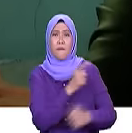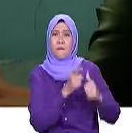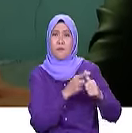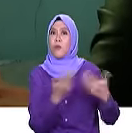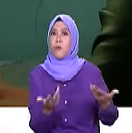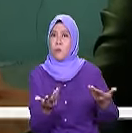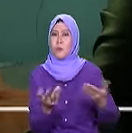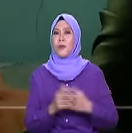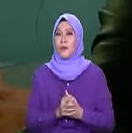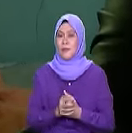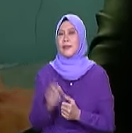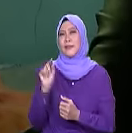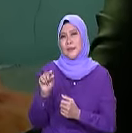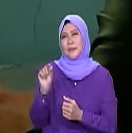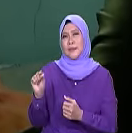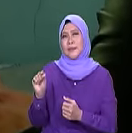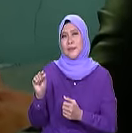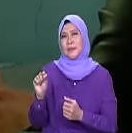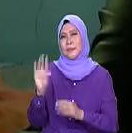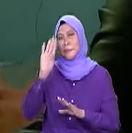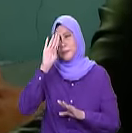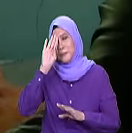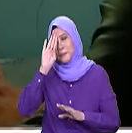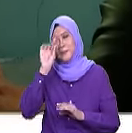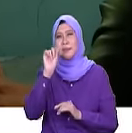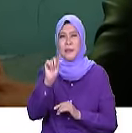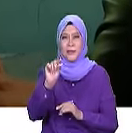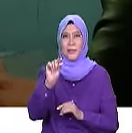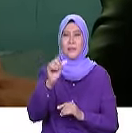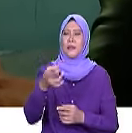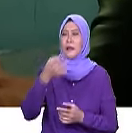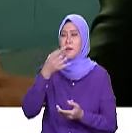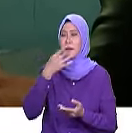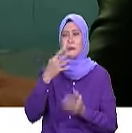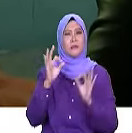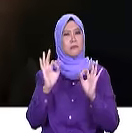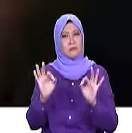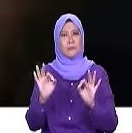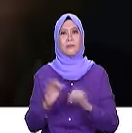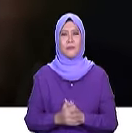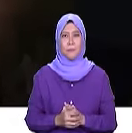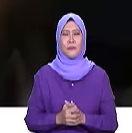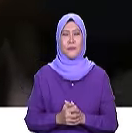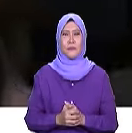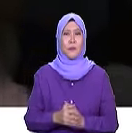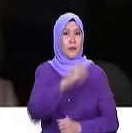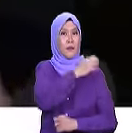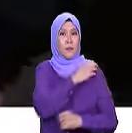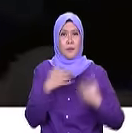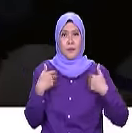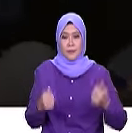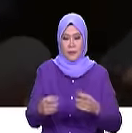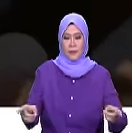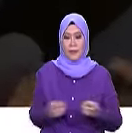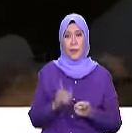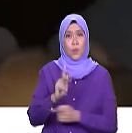Mula-mula. Berasa itu sikit lah. Dedah. Makan ubat. Penadur. Ada apa-apa. Menurut Pegawai Kesihatan Daerah